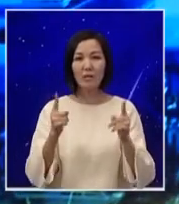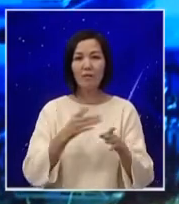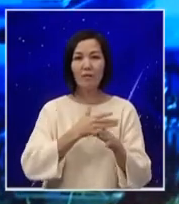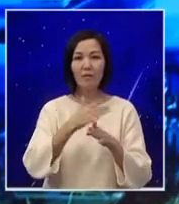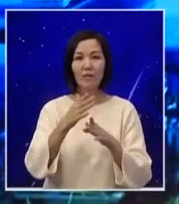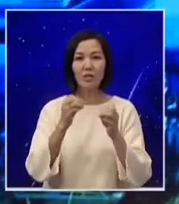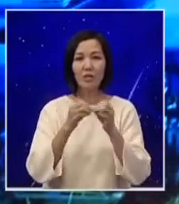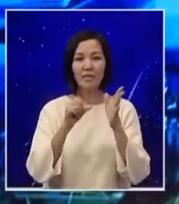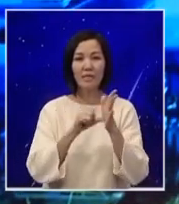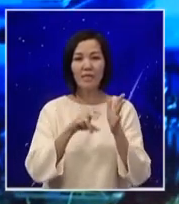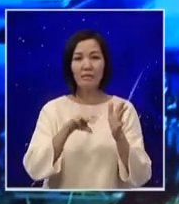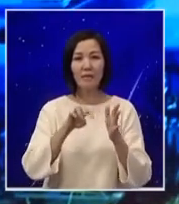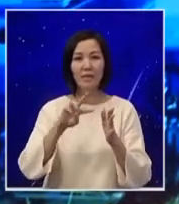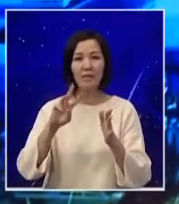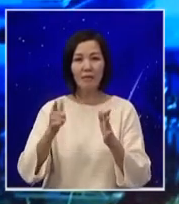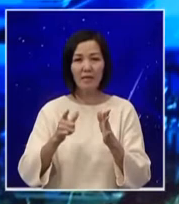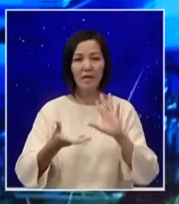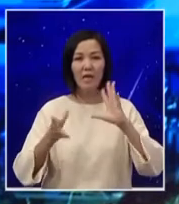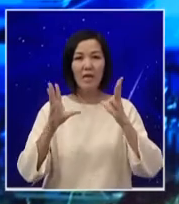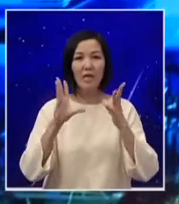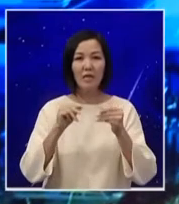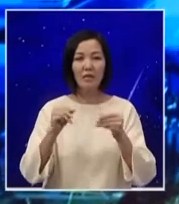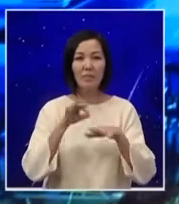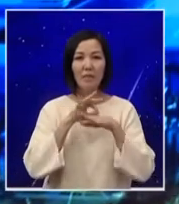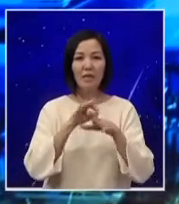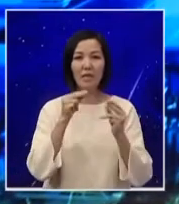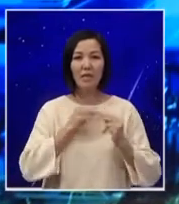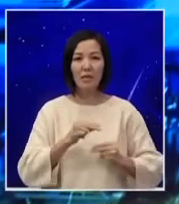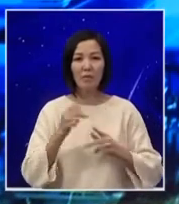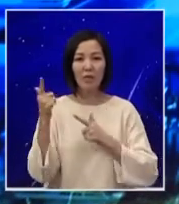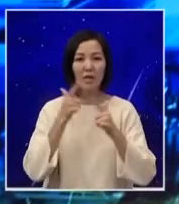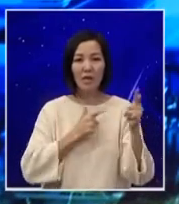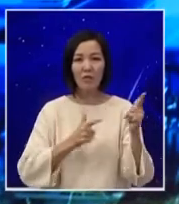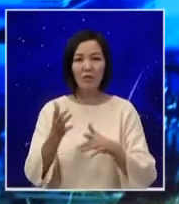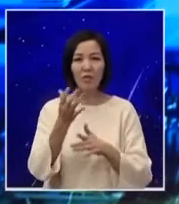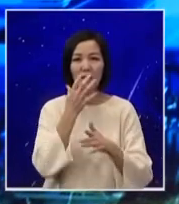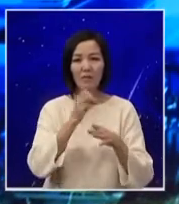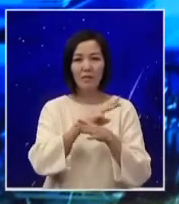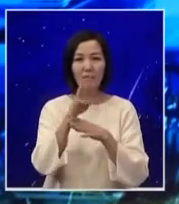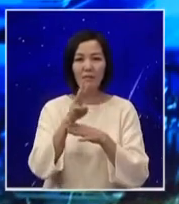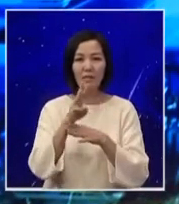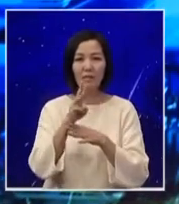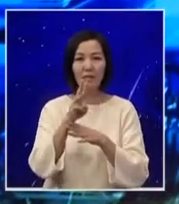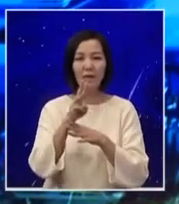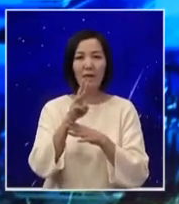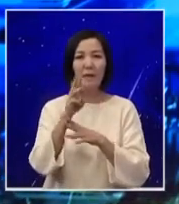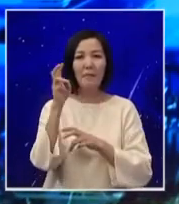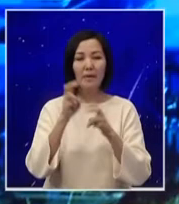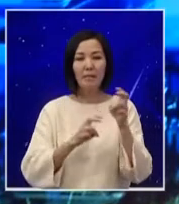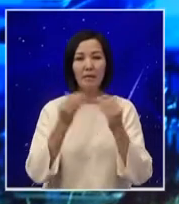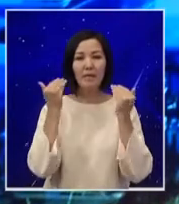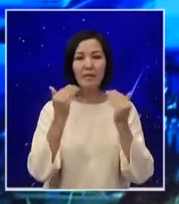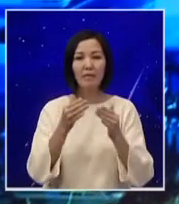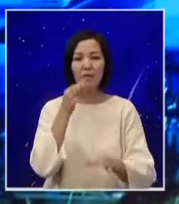порядка 16 миллиардов тенге результаты проделанных работ и готовность теплоснабжающих предприятий сегодня